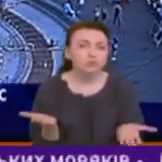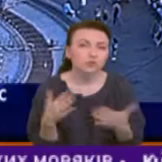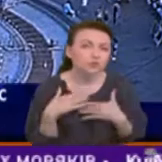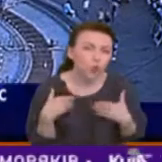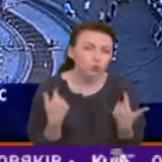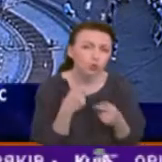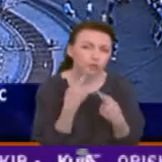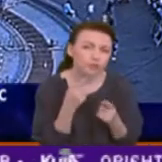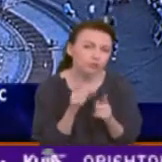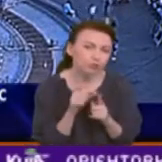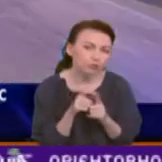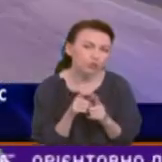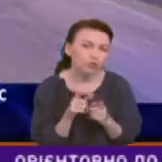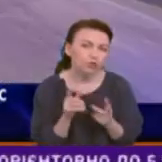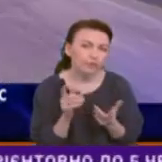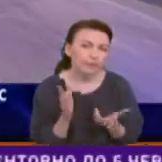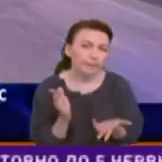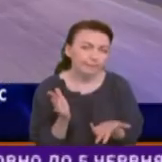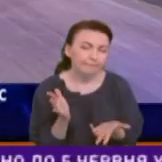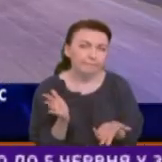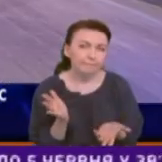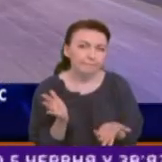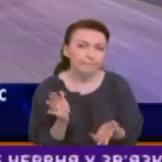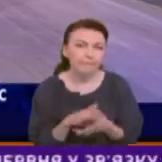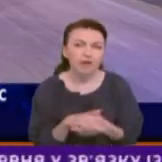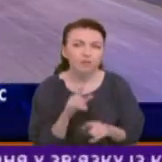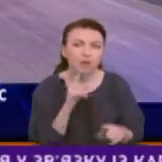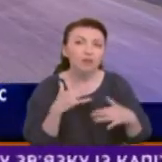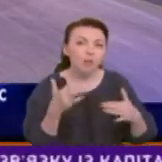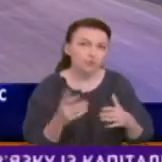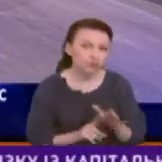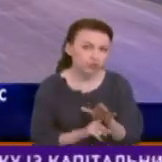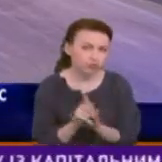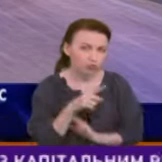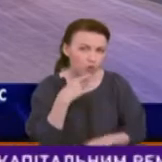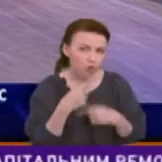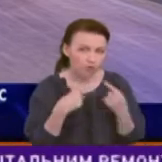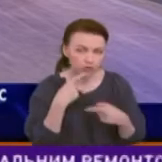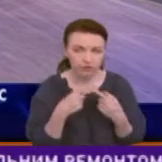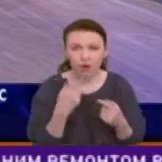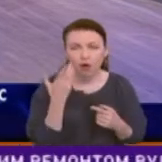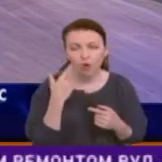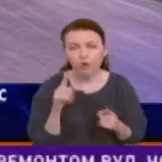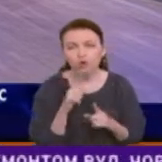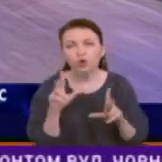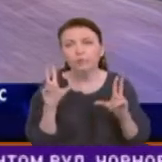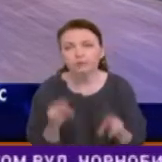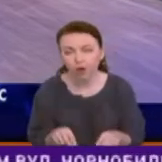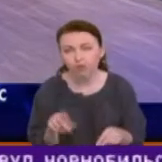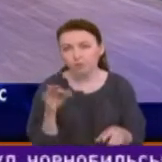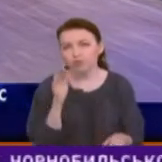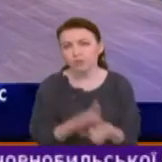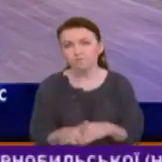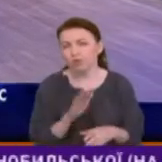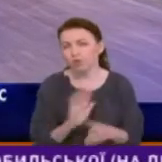говорити оце от слово, що навіть в парламенті вже починають говорити, коли когось щось обіцяють, а потім не